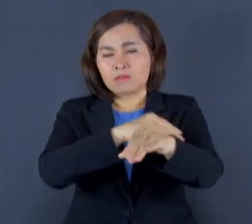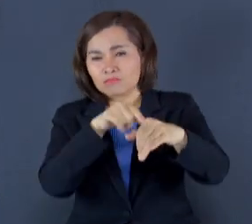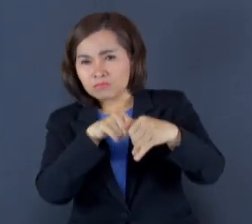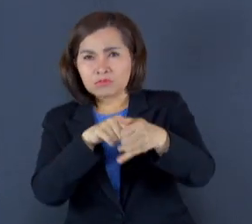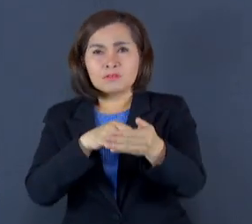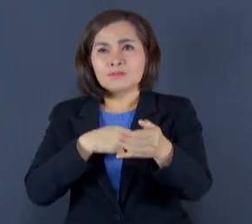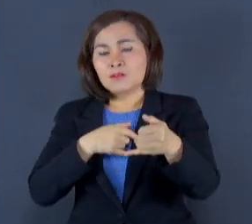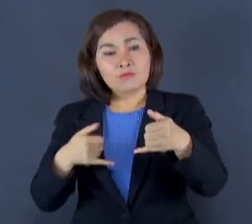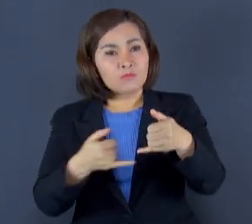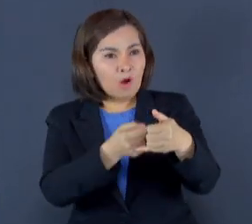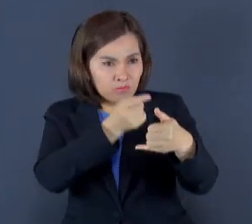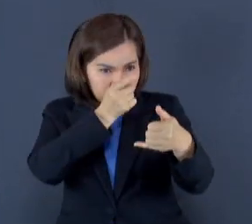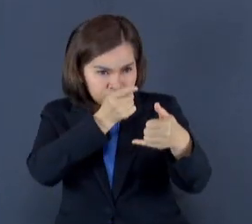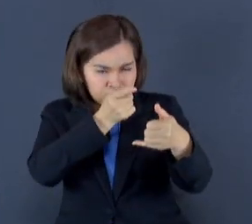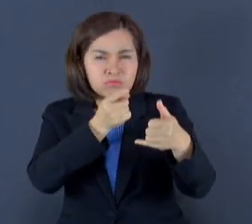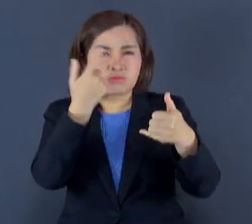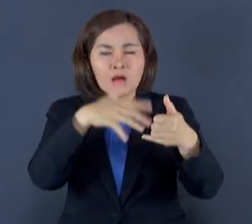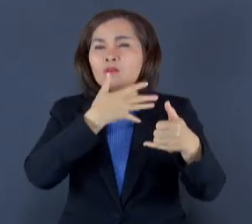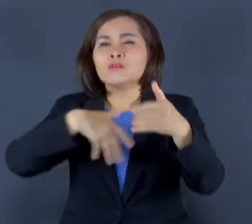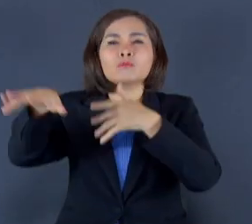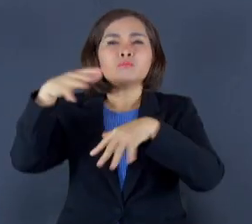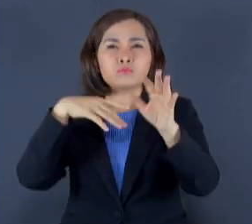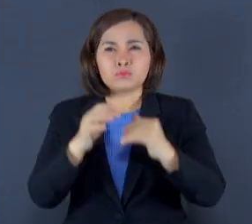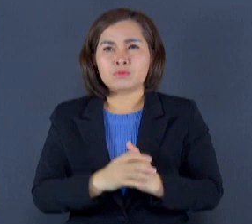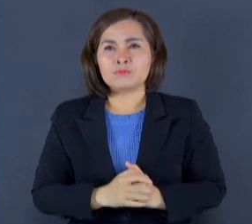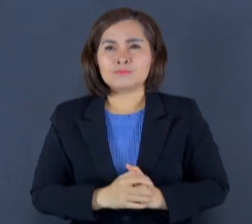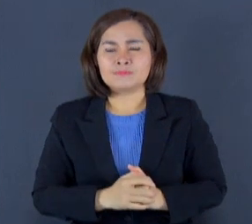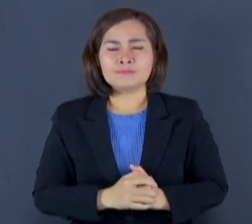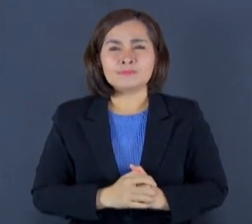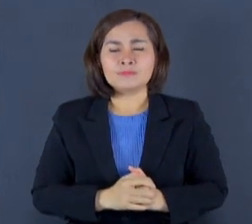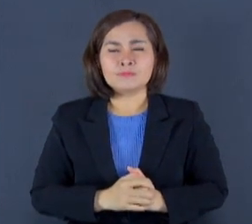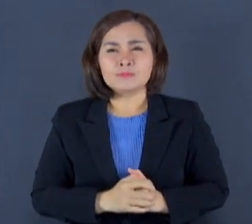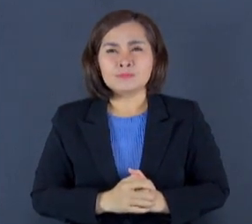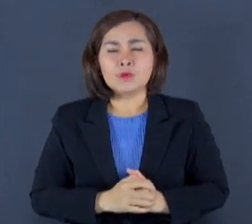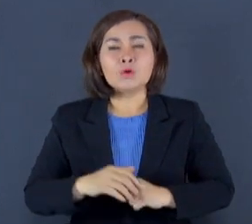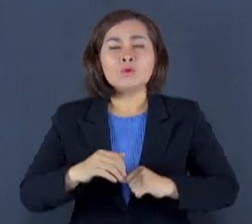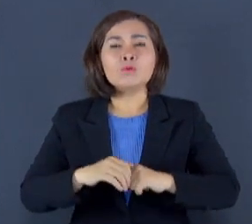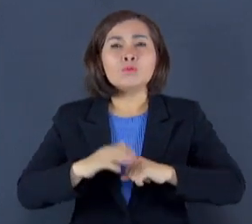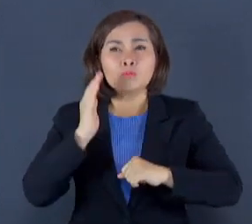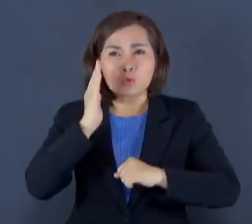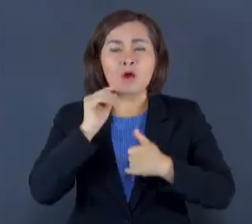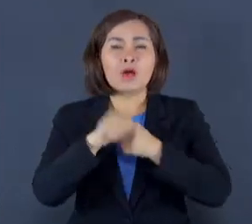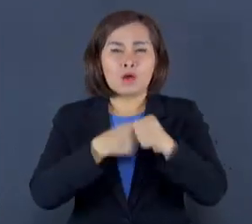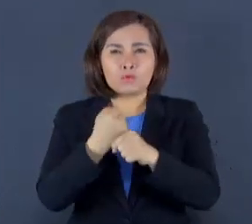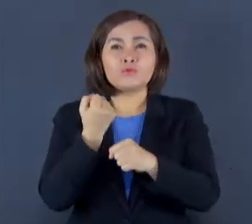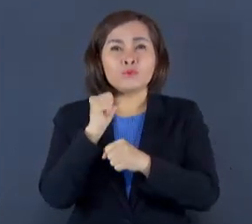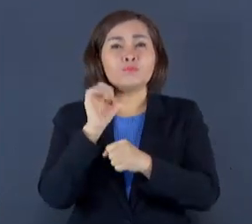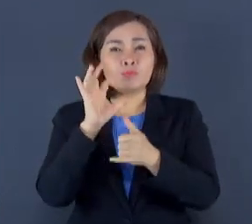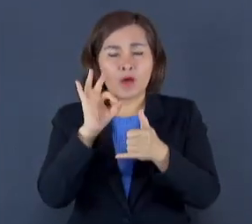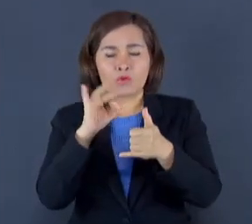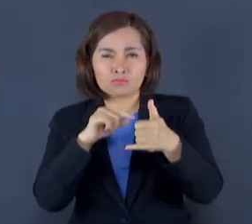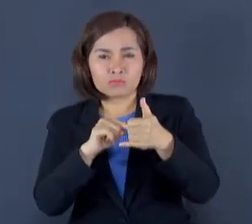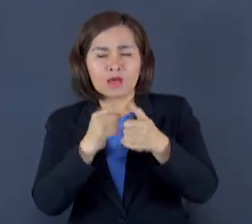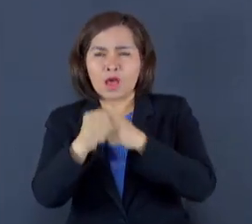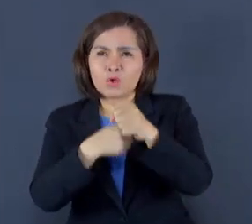ากรถไปขู่เสร็จก็แยกย้ายกันไปฝั่งผู้เสียหายเนี่ยเป็นวัยรุ่นนะคะอายุ19ปีกับ